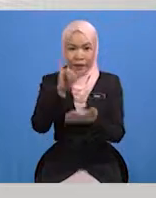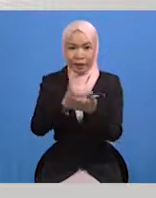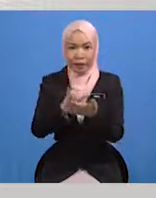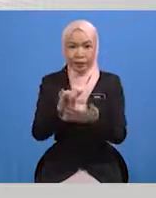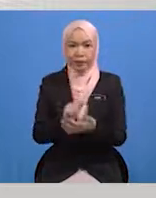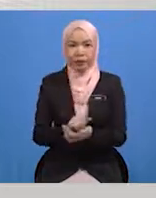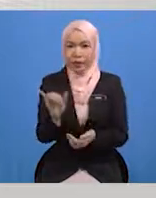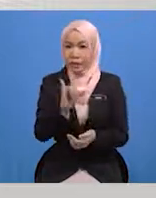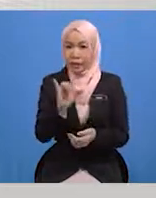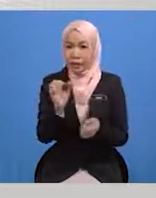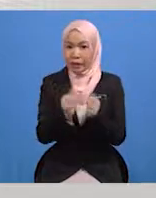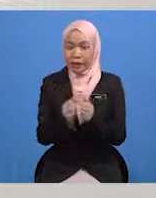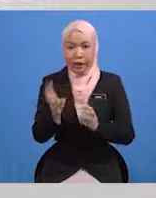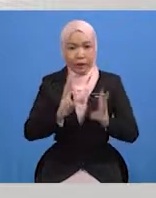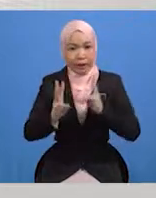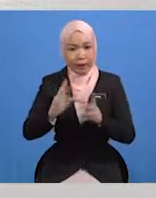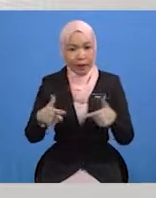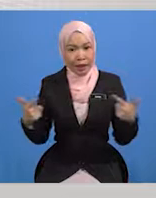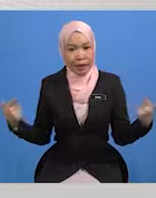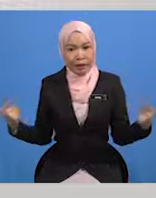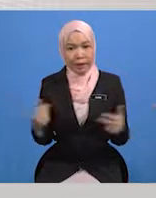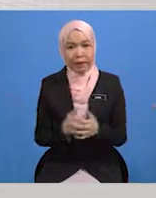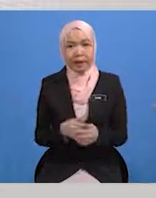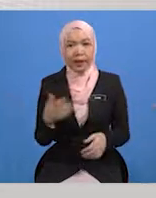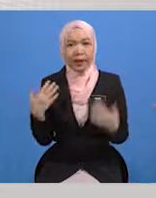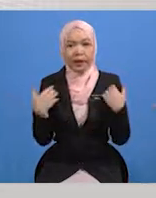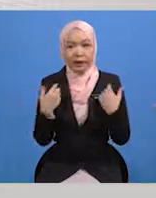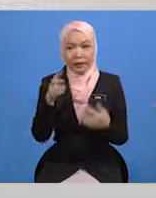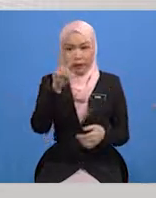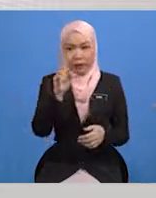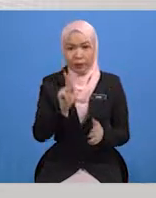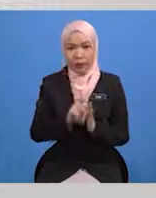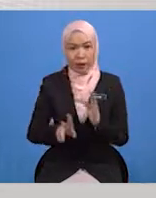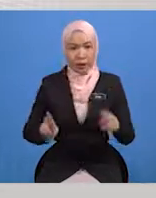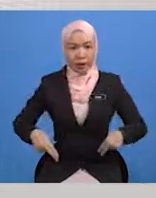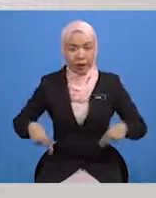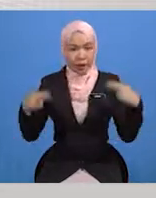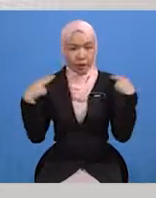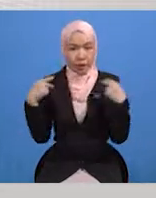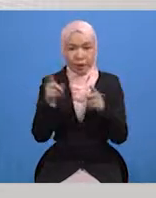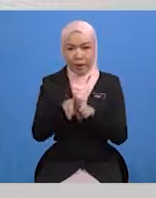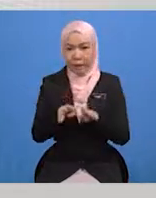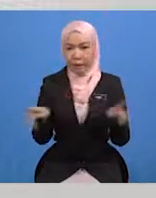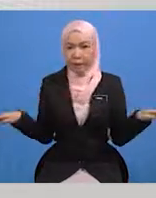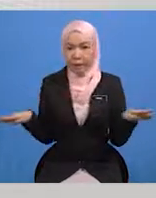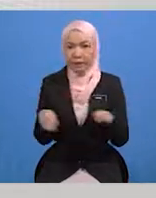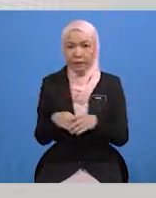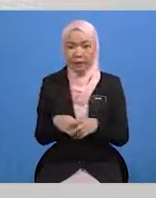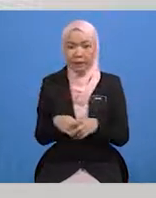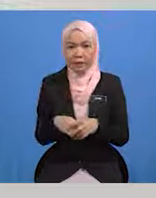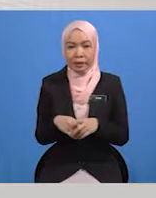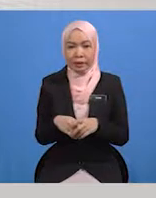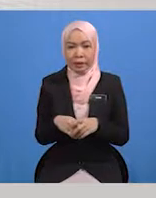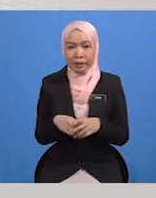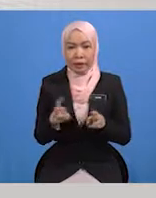sampingan, wujud dalam dua zaman, iaitu Marga muda dan Marga tua.